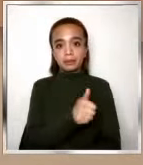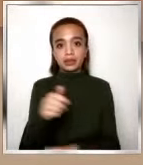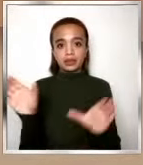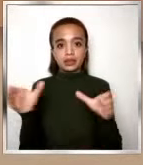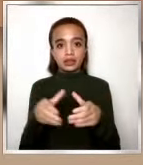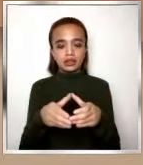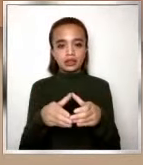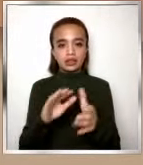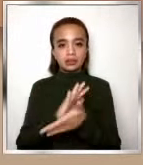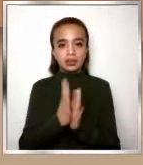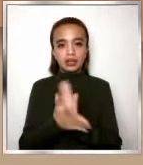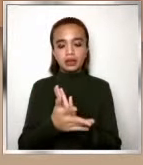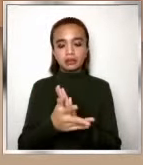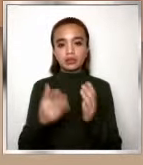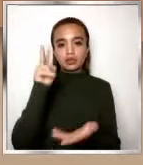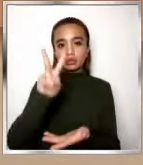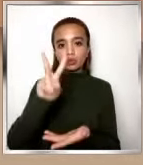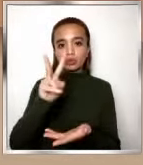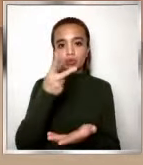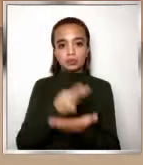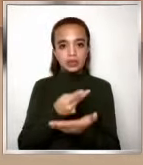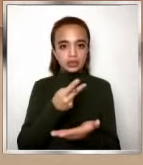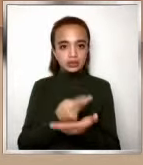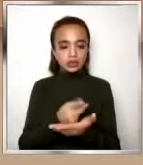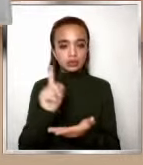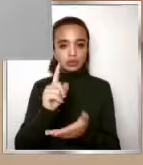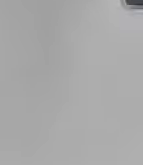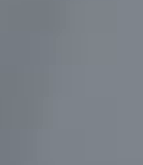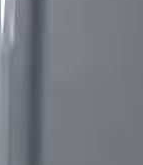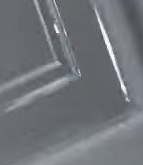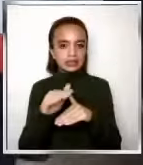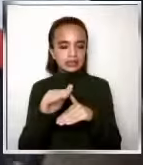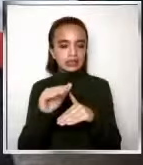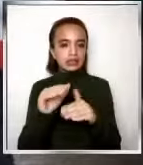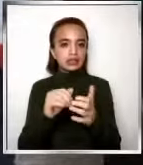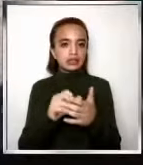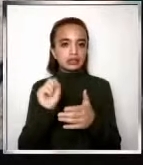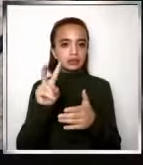minimum na pamasahe sa jeep. Nakatutok si Bernadette Reyes.